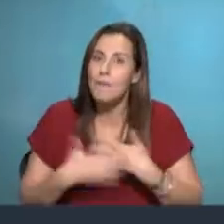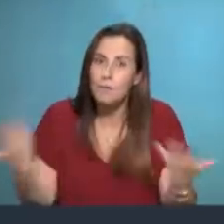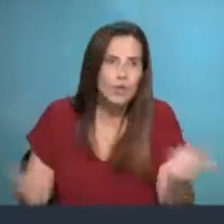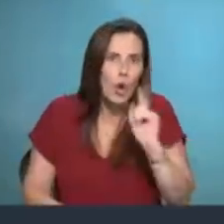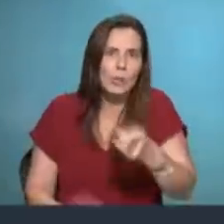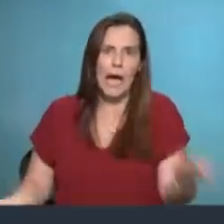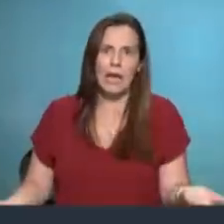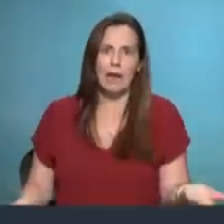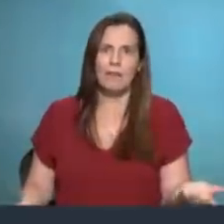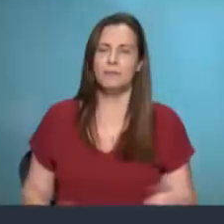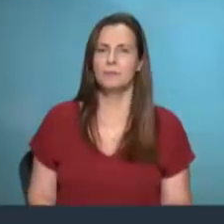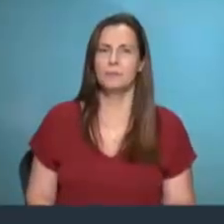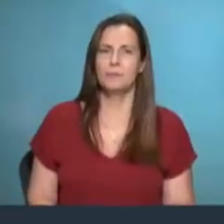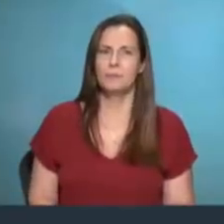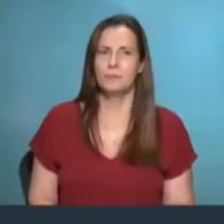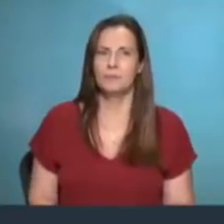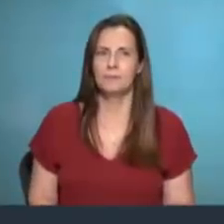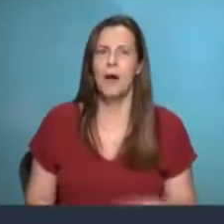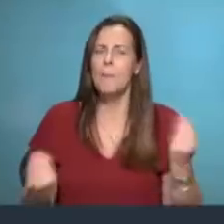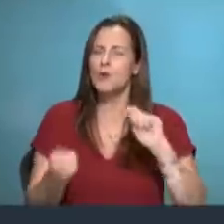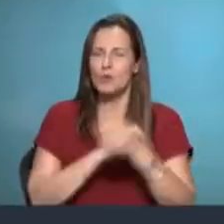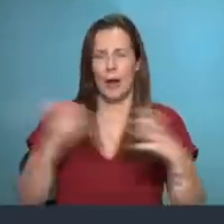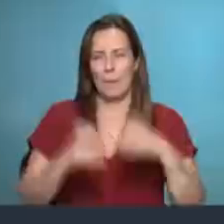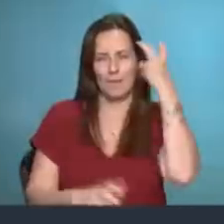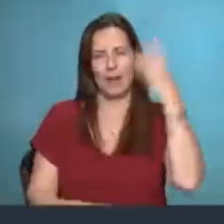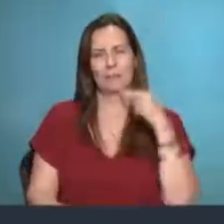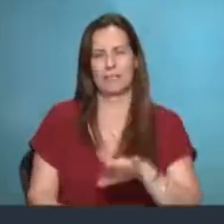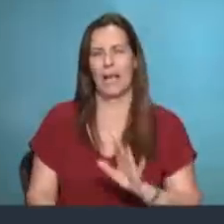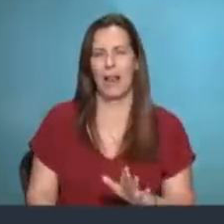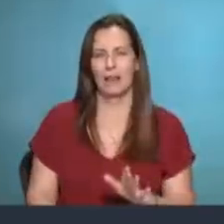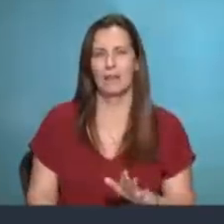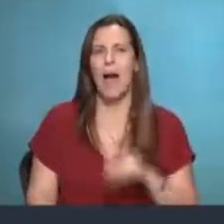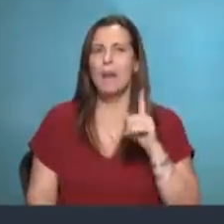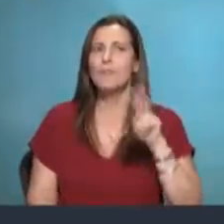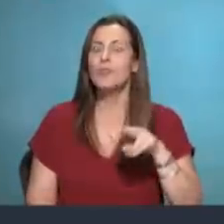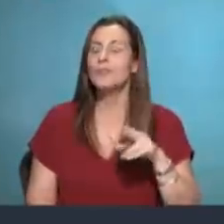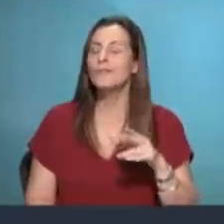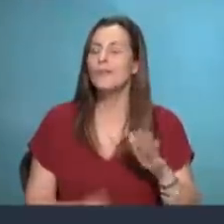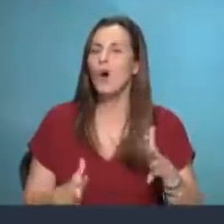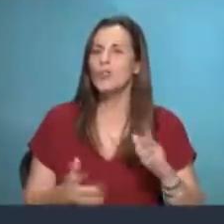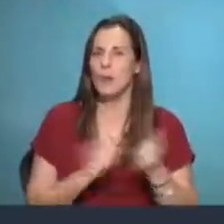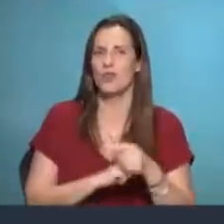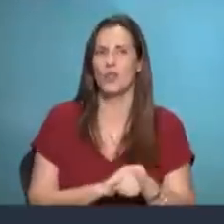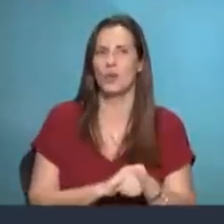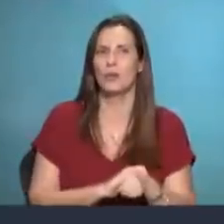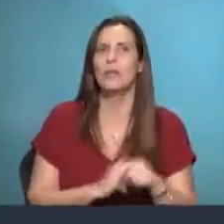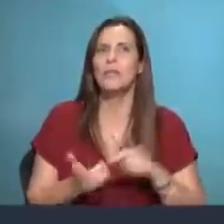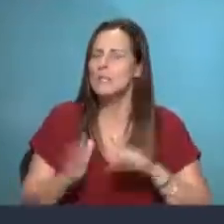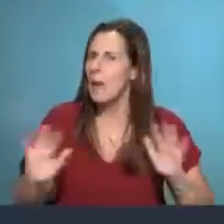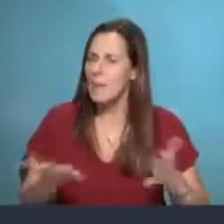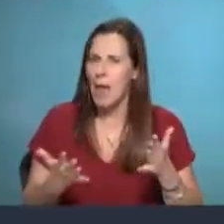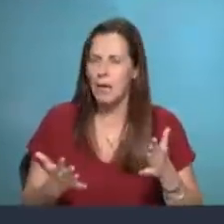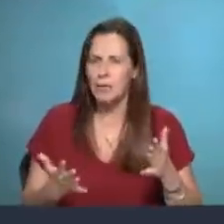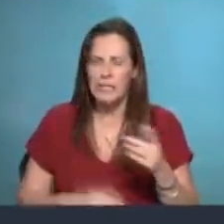מבינזרמוש. משהו משתנה בחברה הערבית בארץ. אבל יש מי שחוששים מהשינוי הזה, כי הוא מהיר,